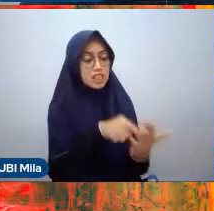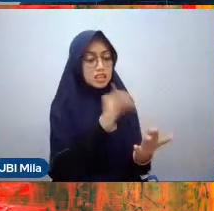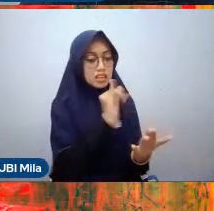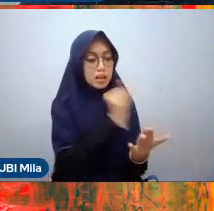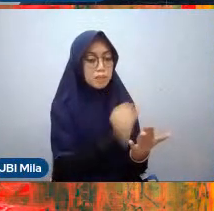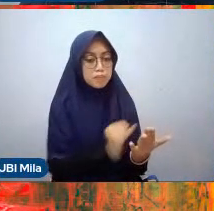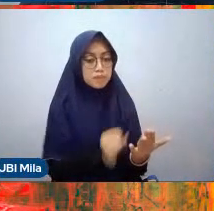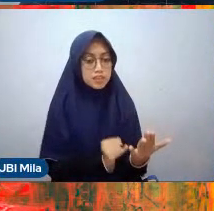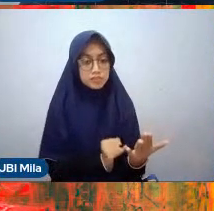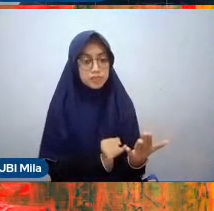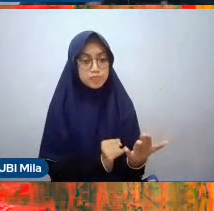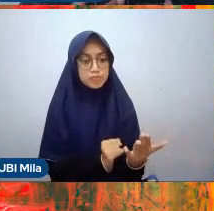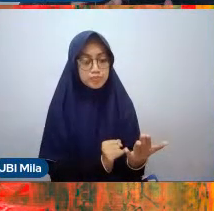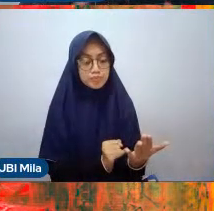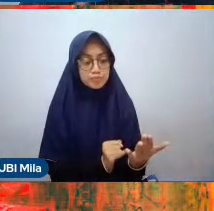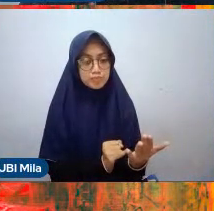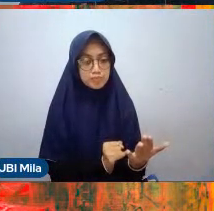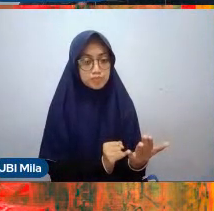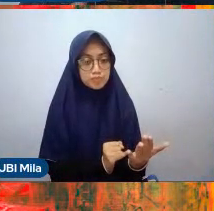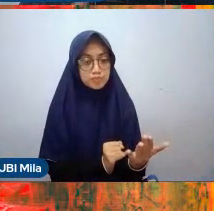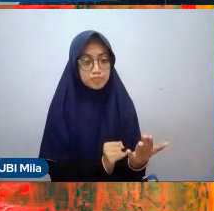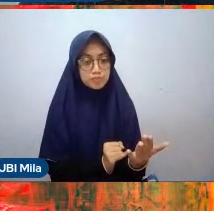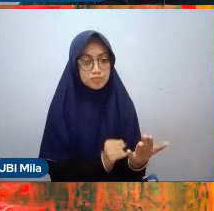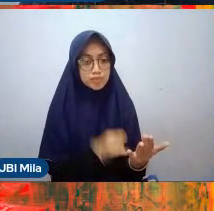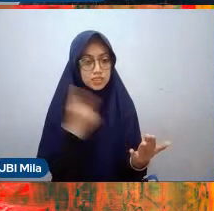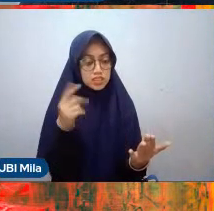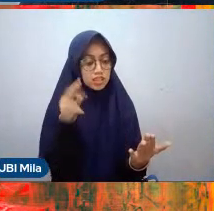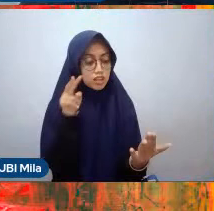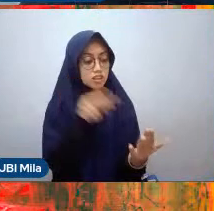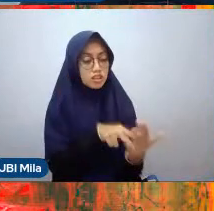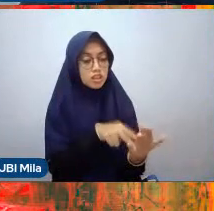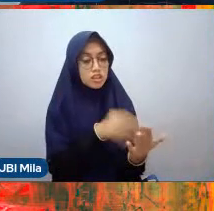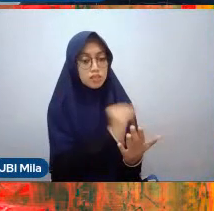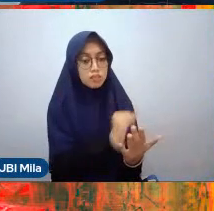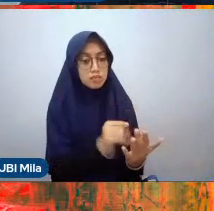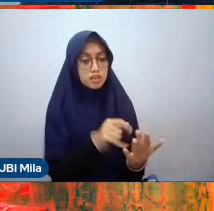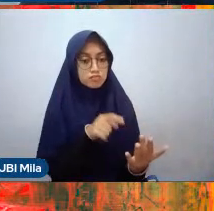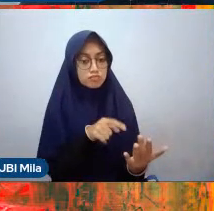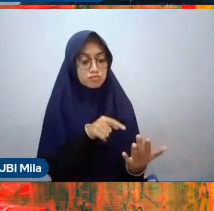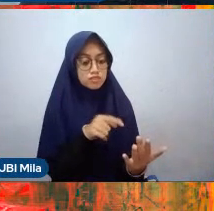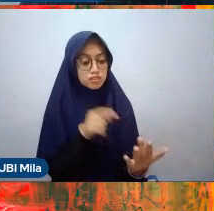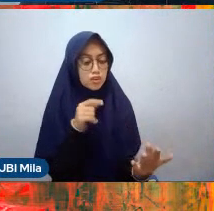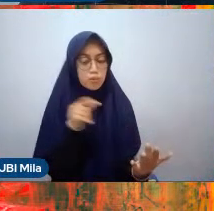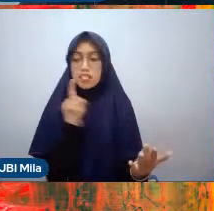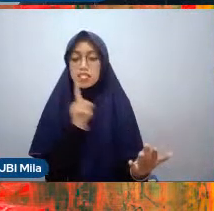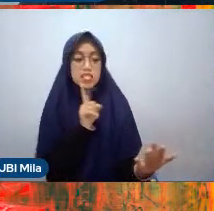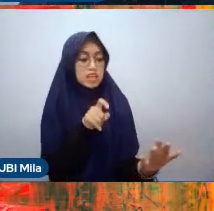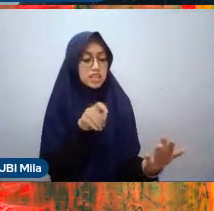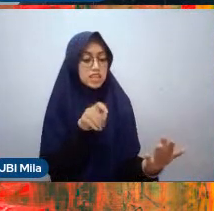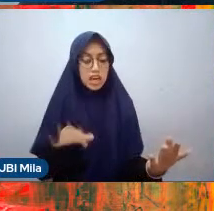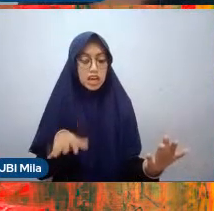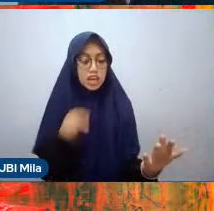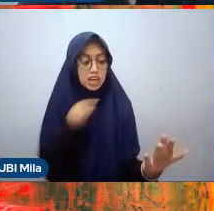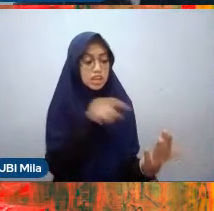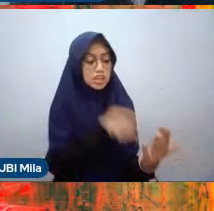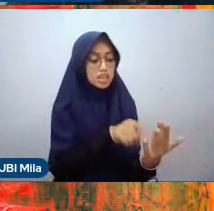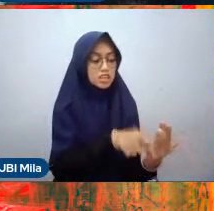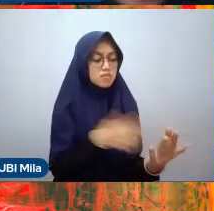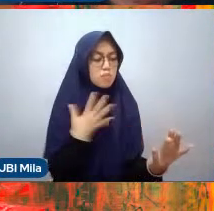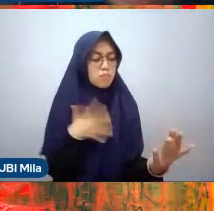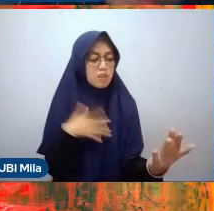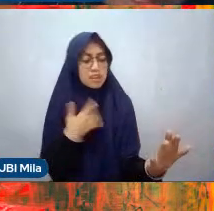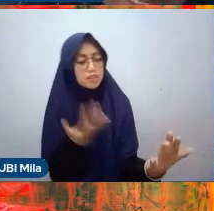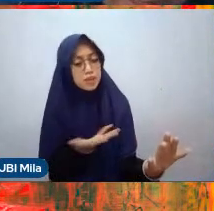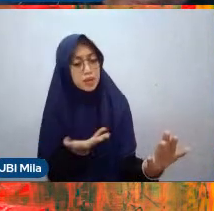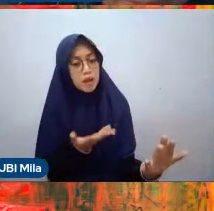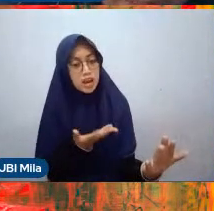Jadi, nah dalam ketika lihat gambar, tanya coba sama anaknya. Ini kira-kira perasaan dia kenal gimana ya? Jadi ada tokohnya misalnya kalau